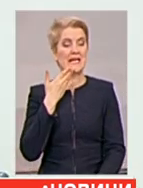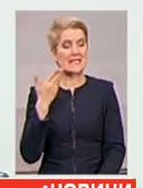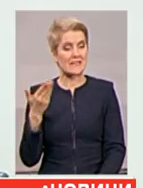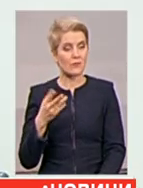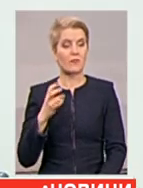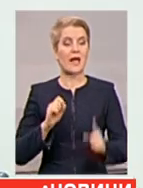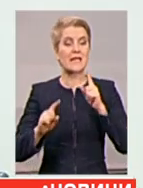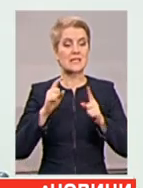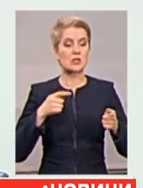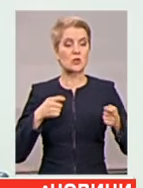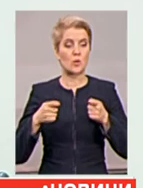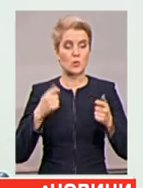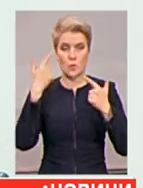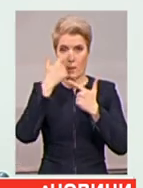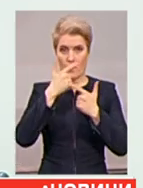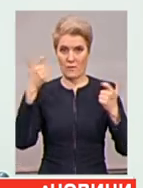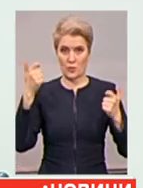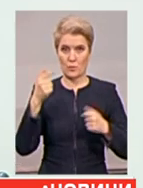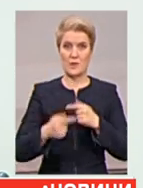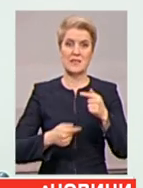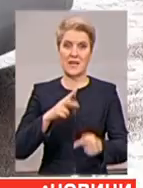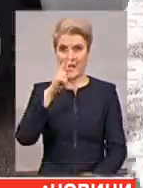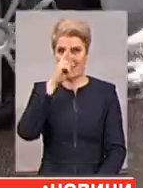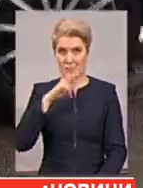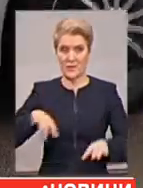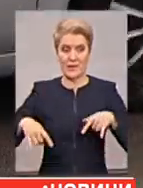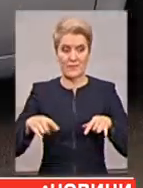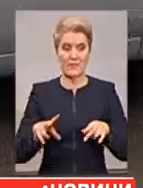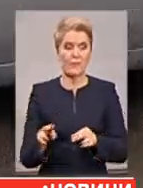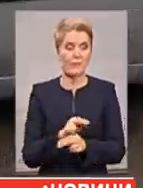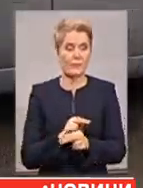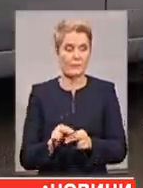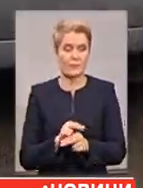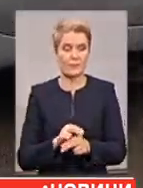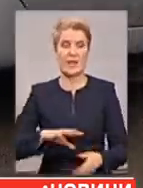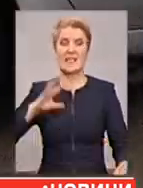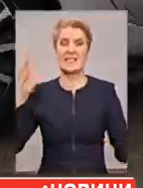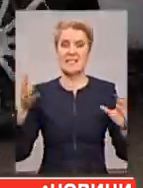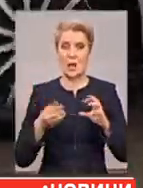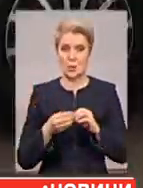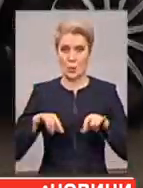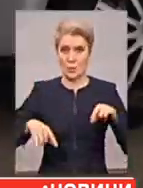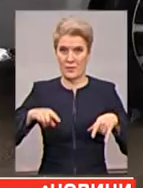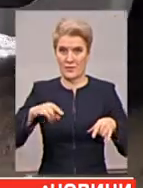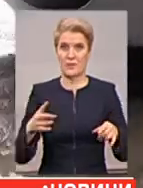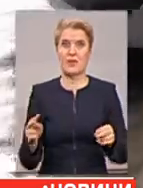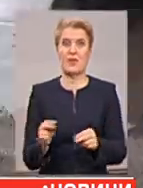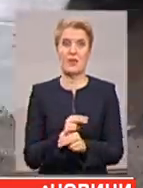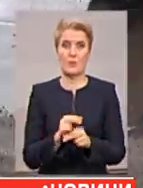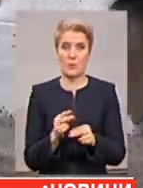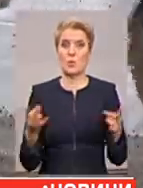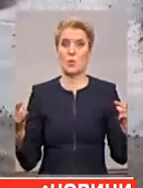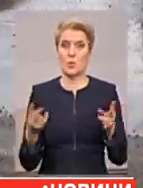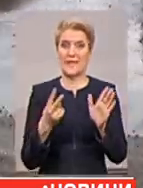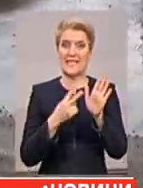уряду, повідомив, що за 2 місяці вибої на автошляхах максимально залатають. Загалом ямкового ремонту нині потребує